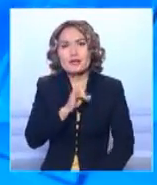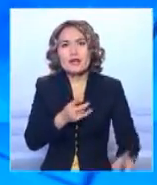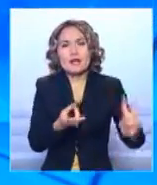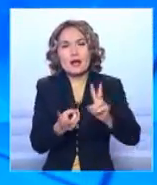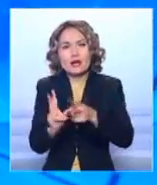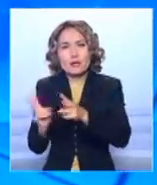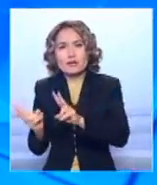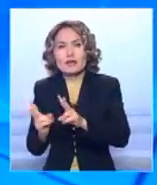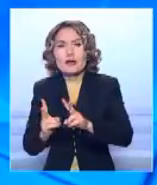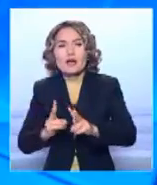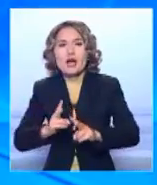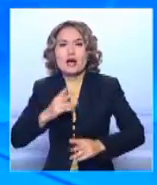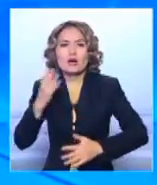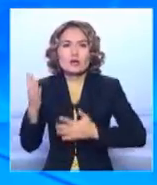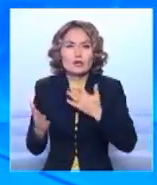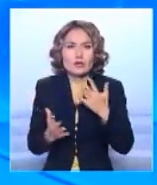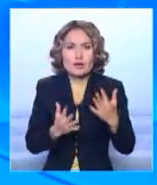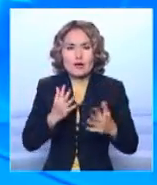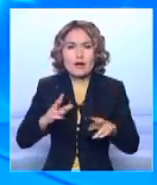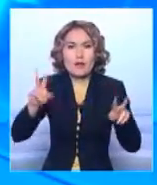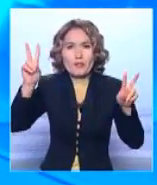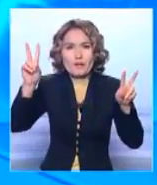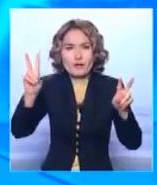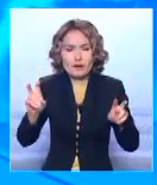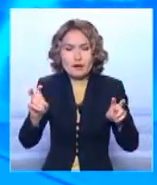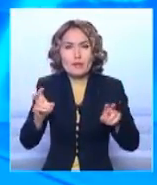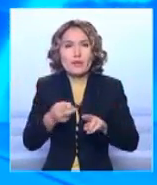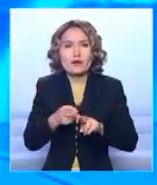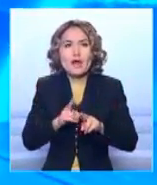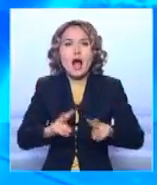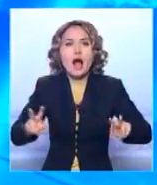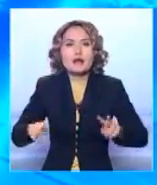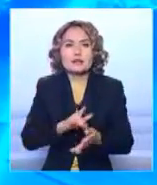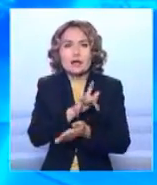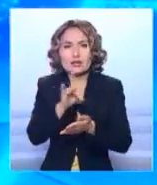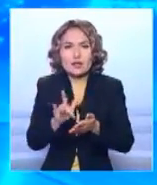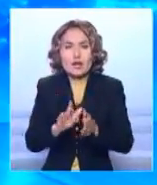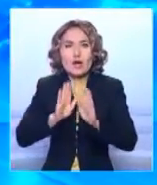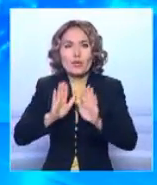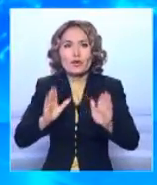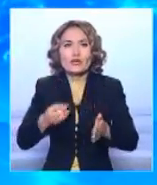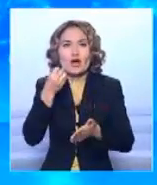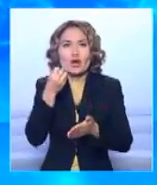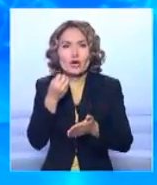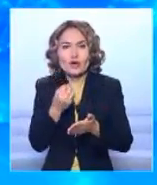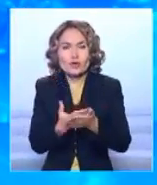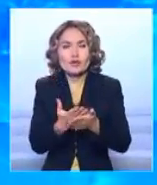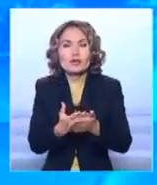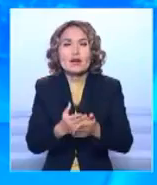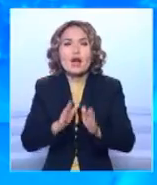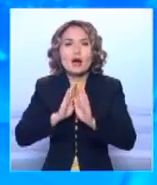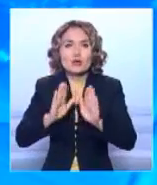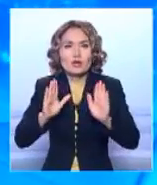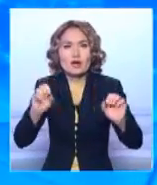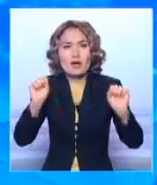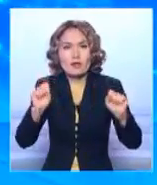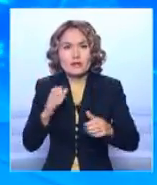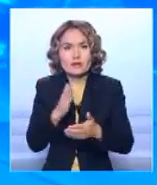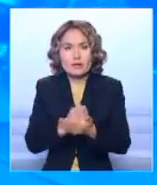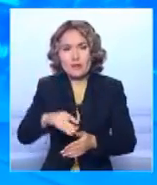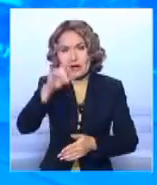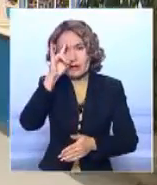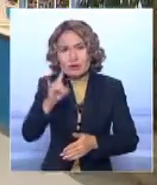Қазақ биінің шапаны мен төс белгісі қандай болған Астанада өтіп жатқан көрмеде құнды жәдігерлерді тамашалауға мүмкіндік туды.